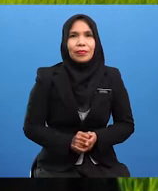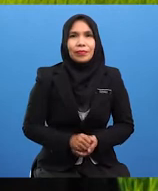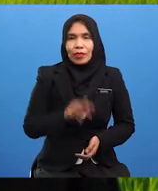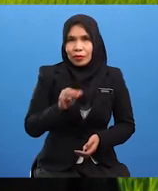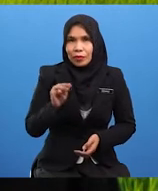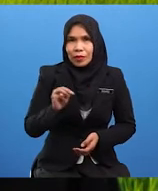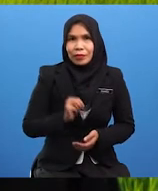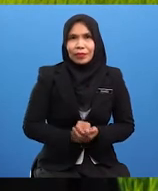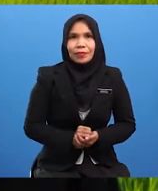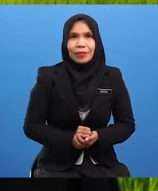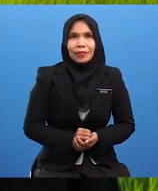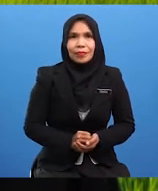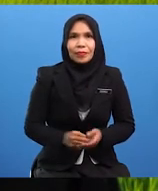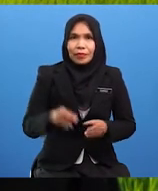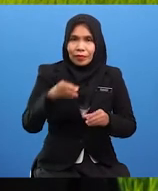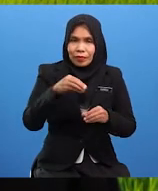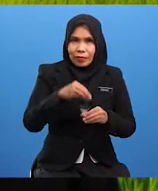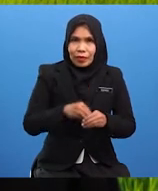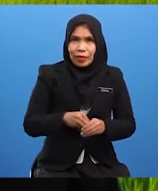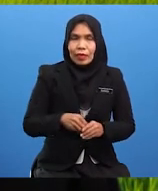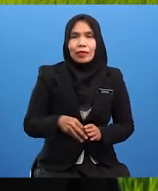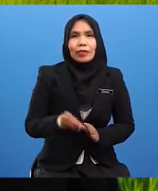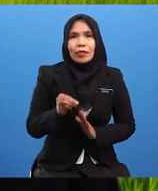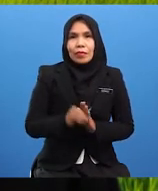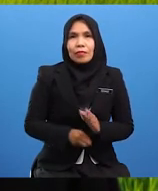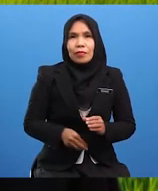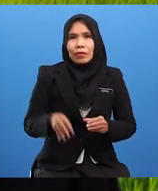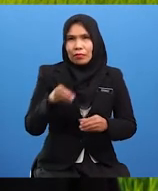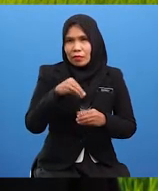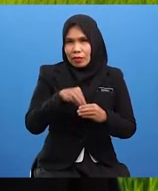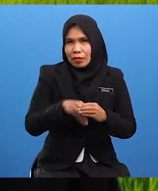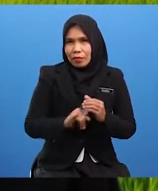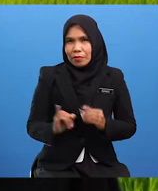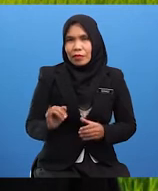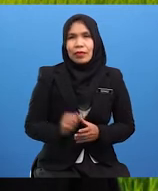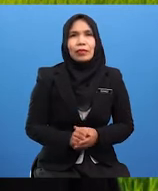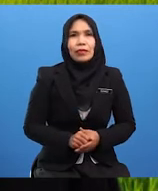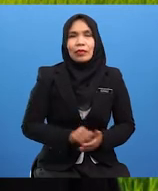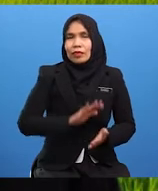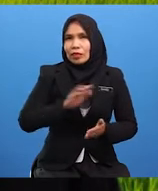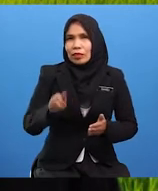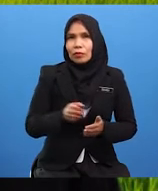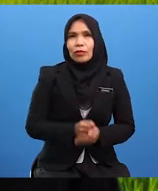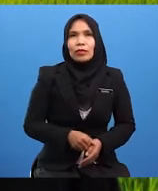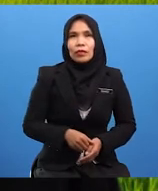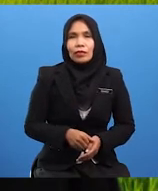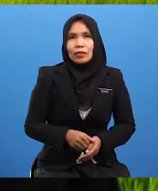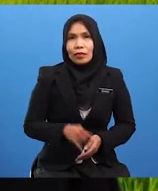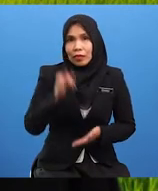Murid-murid, dalam mendalami segala bentuk ilmu, jangan kita